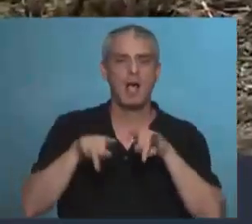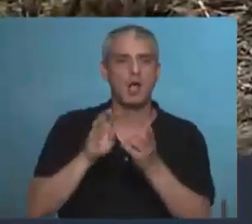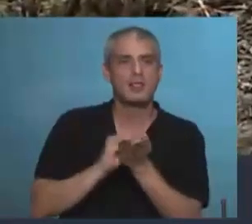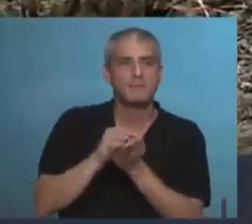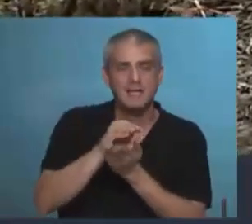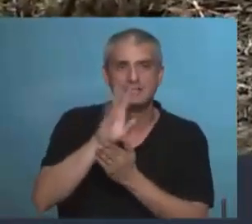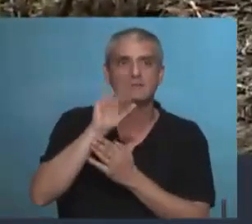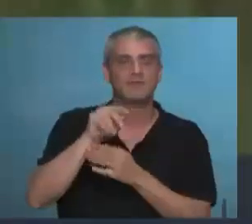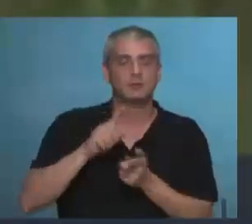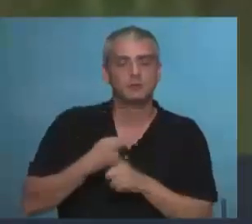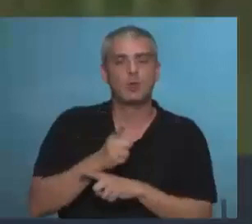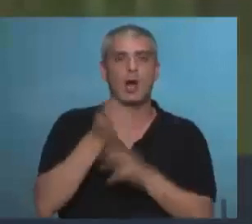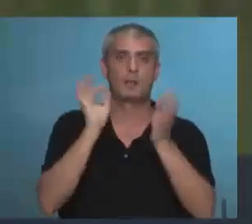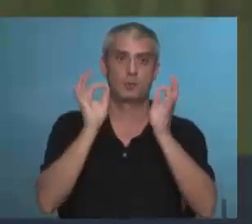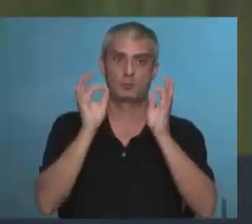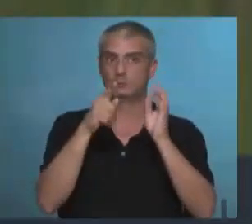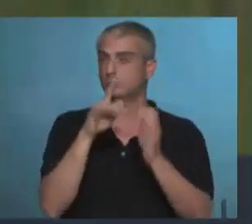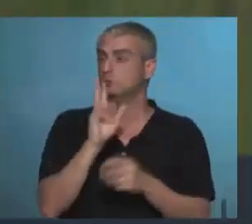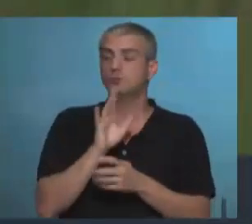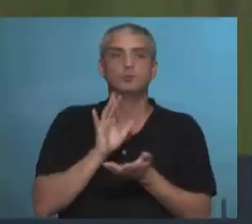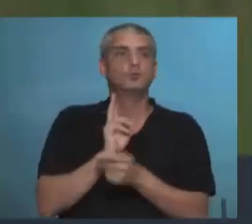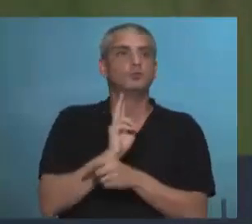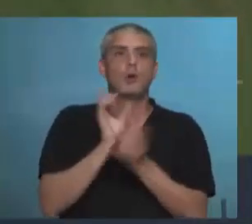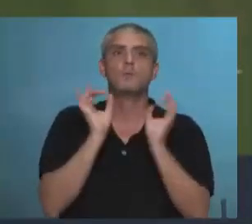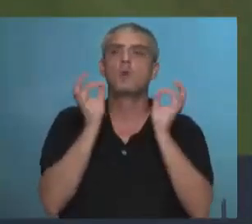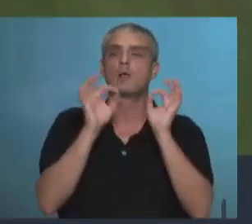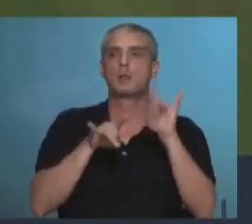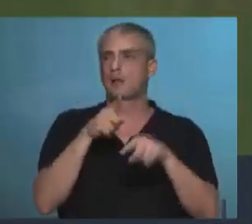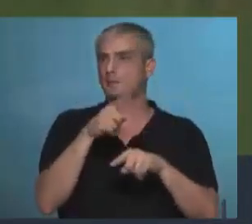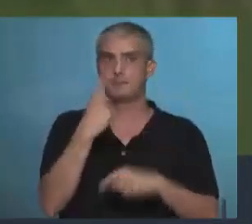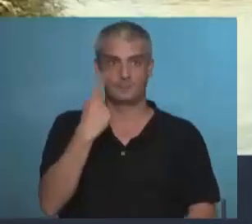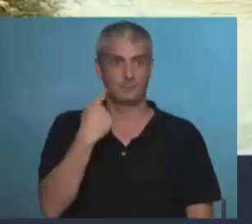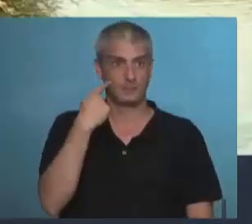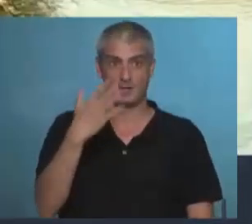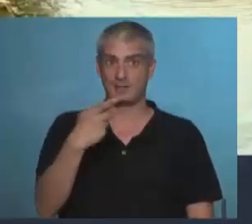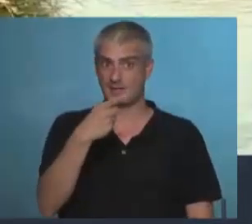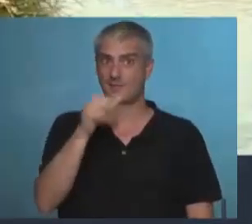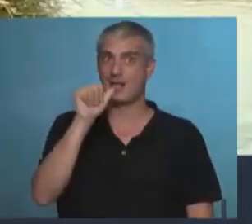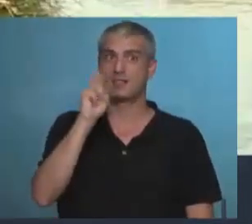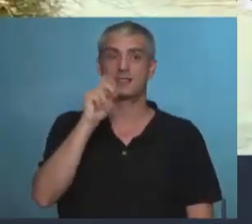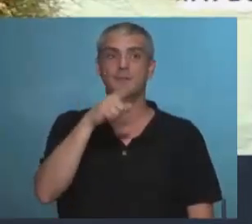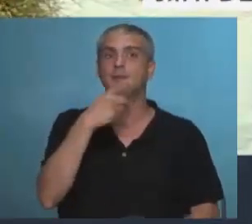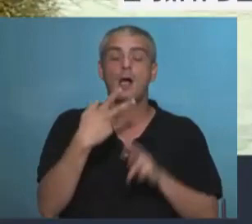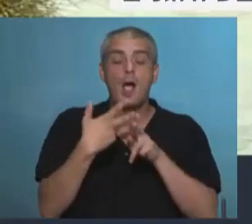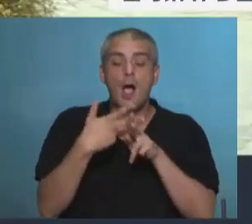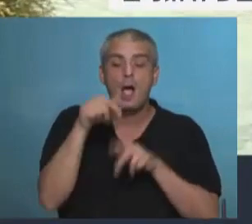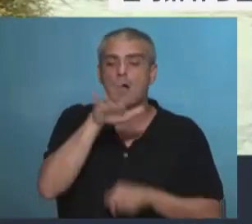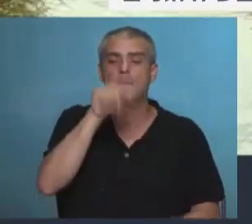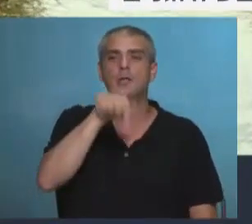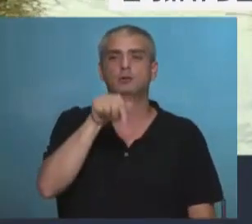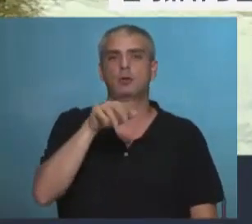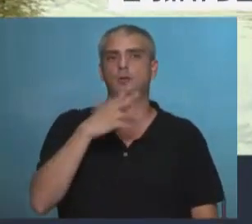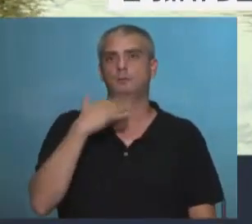וזוחלים ייחודיים. זו שמורה מיוחדת מבחינת בעלי החיים. אחד הדגים פה הוא אנדמי. אנדמי זה מין שנמצא אך ורק באזור